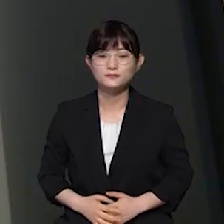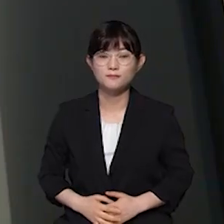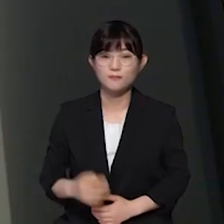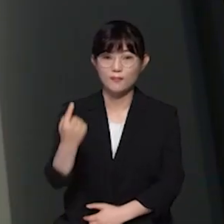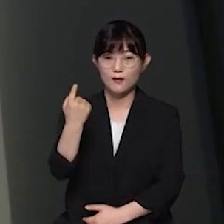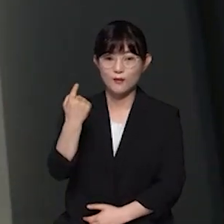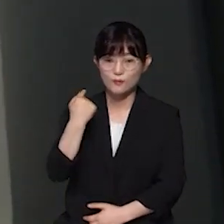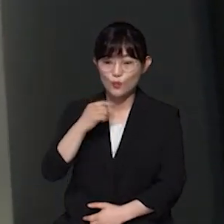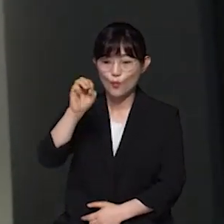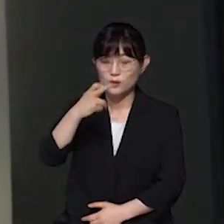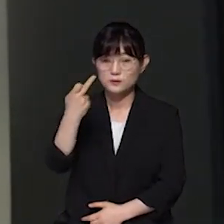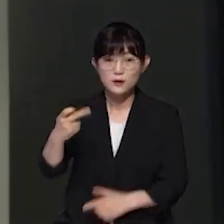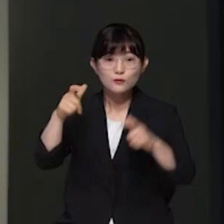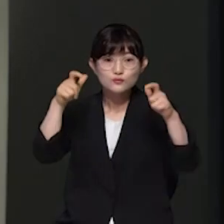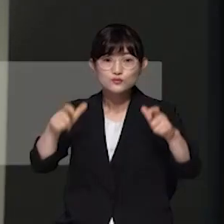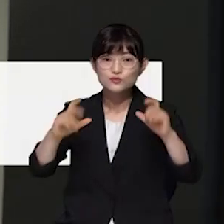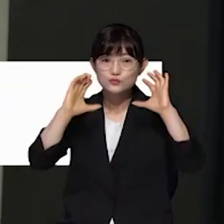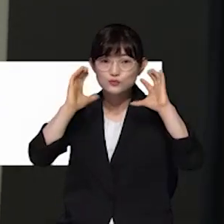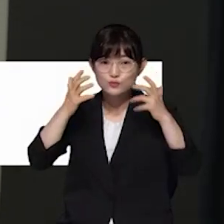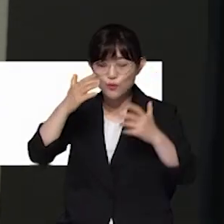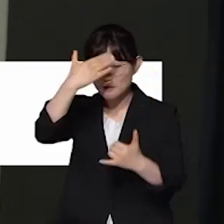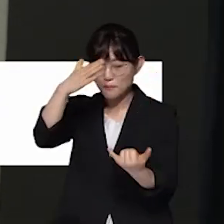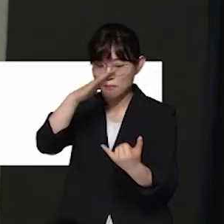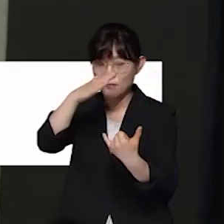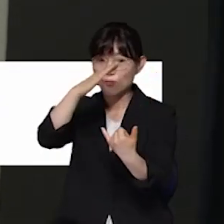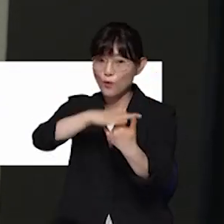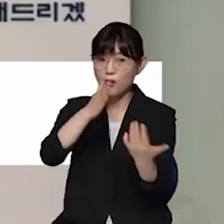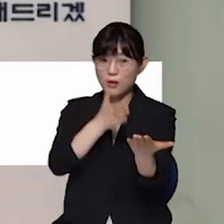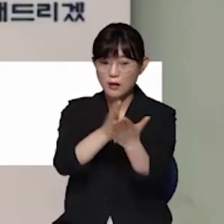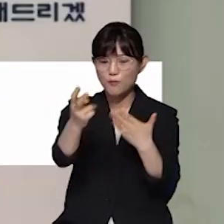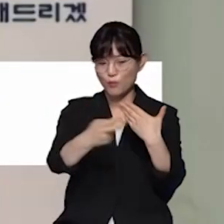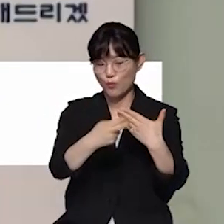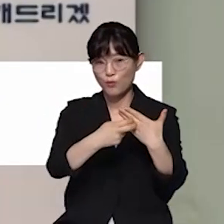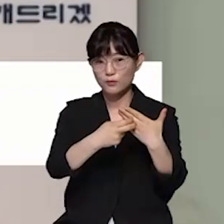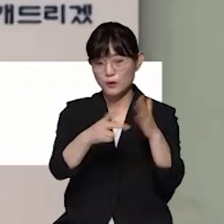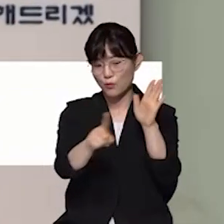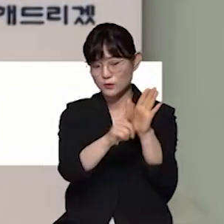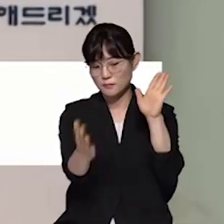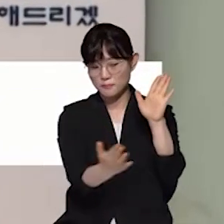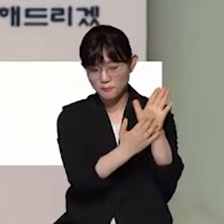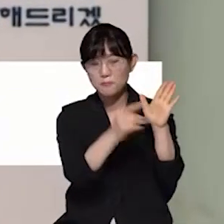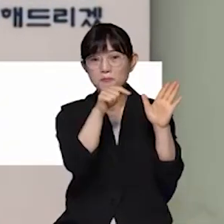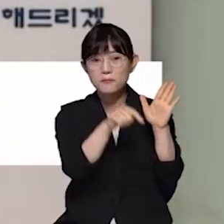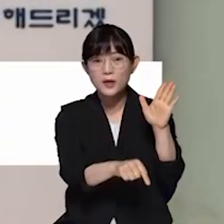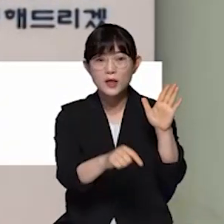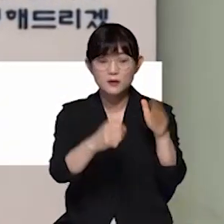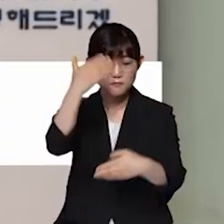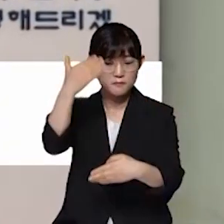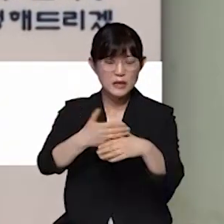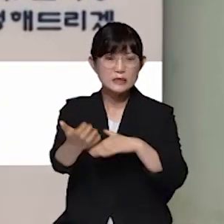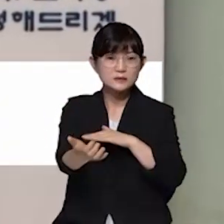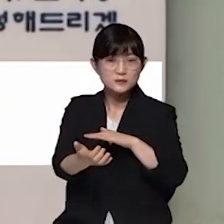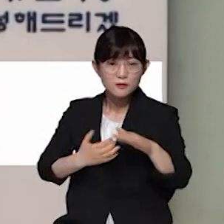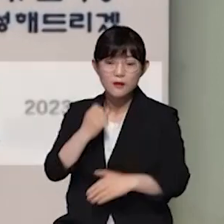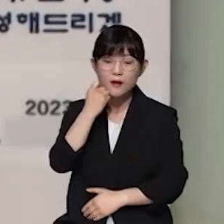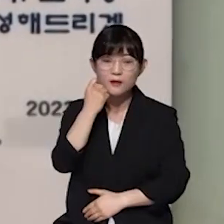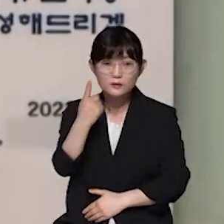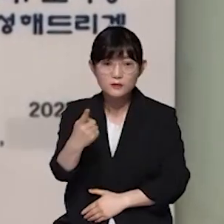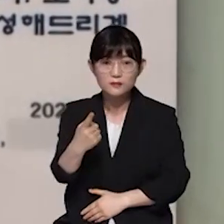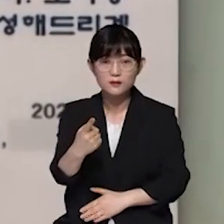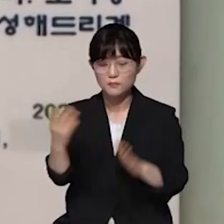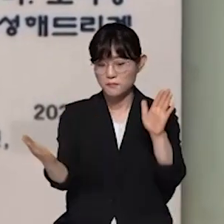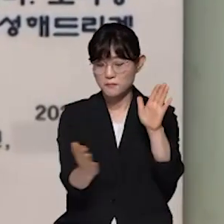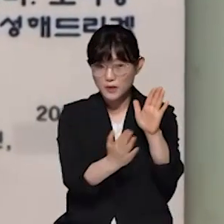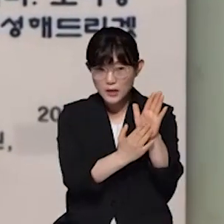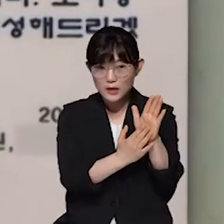어제 광주 광산구의 한 소아청소년과 의원에 붙은 공지입니다. 폐원 한 달 전 이를 알려야 한다는 의료법